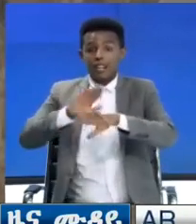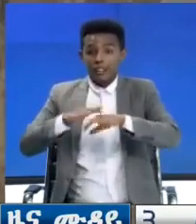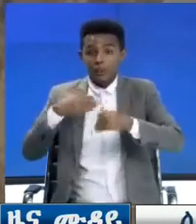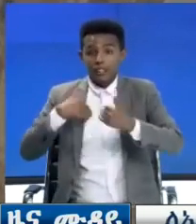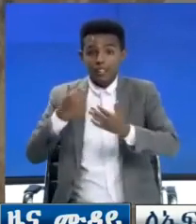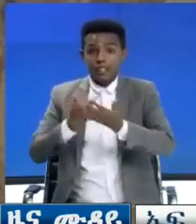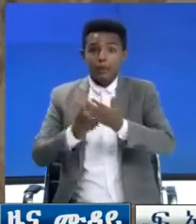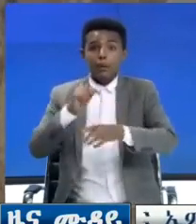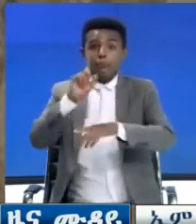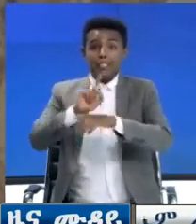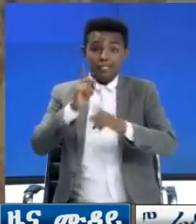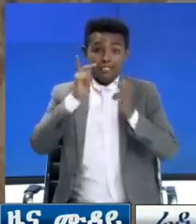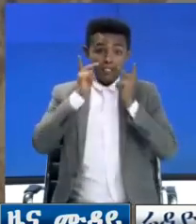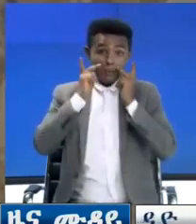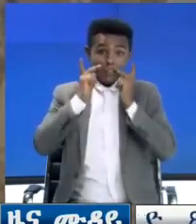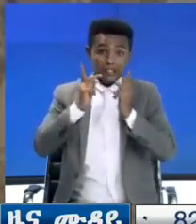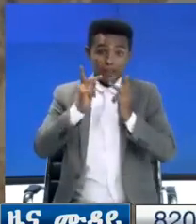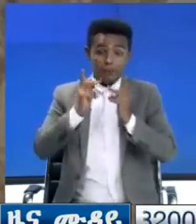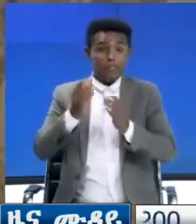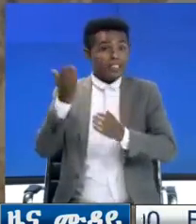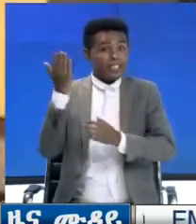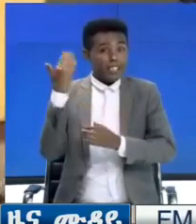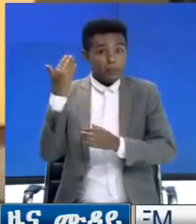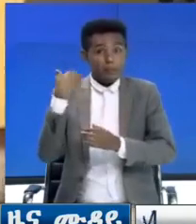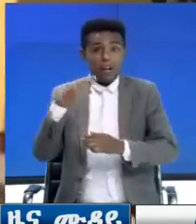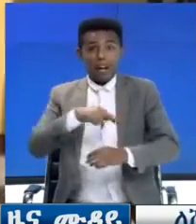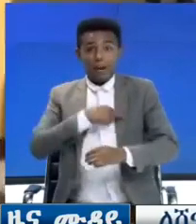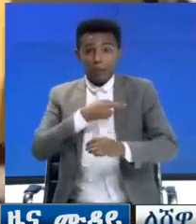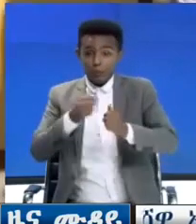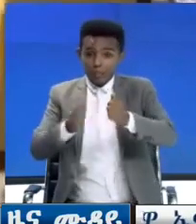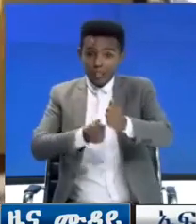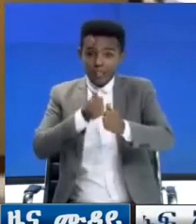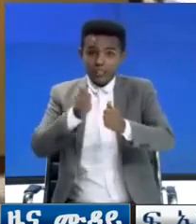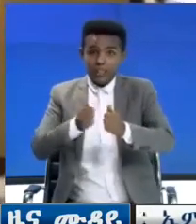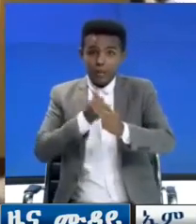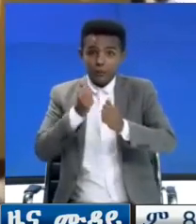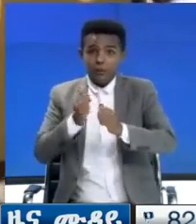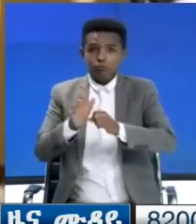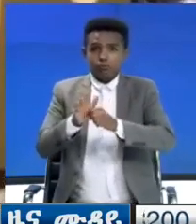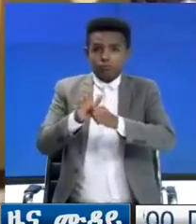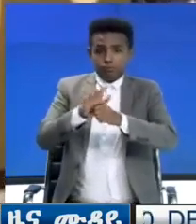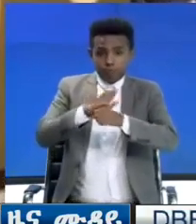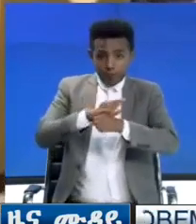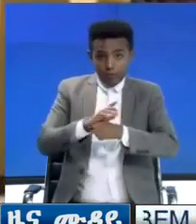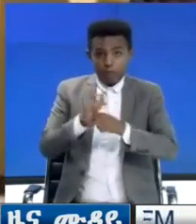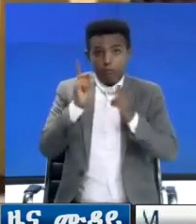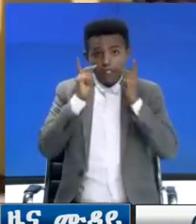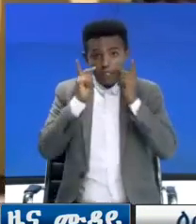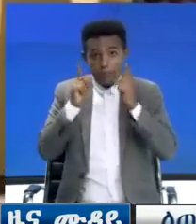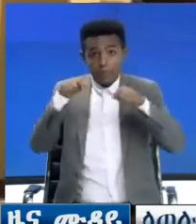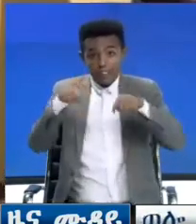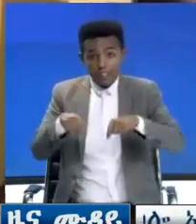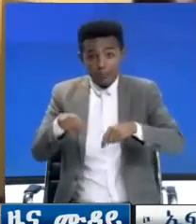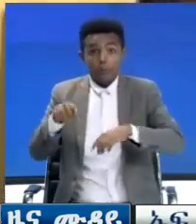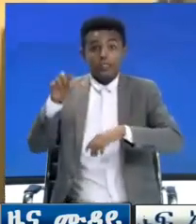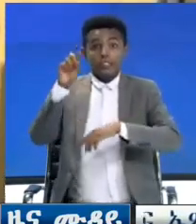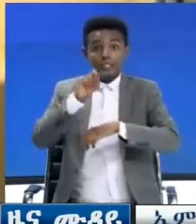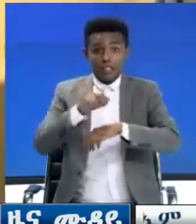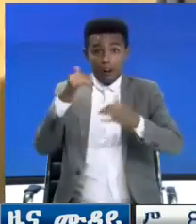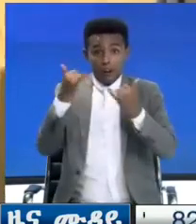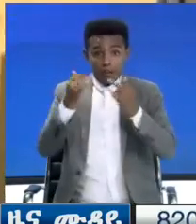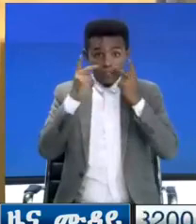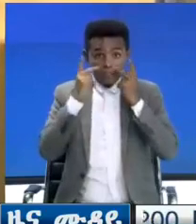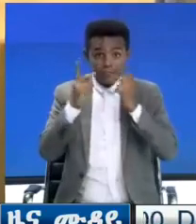መስጊድ እንደሚታየው ሁሉ ቀደም ሲል በሃይማኖቱ ተከታዮች ተጨናንቆ ነበር የሚታየው። በዛሬው ዕለት አሁን